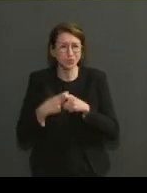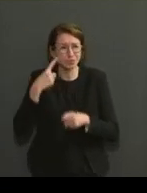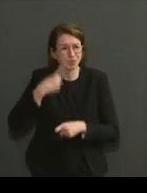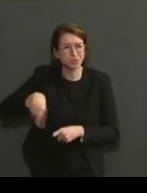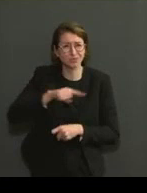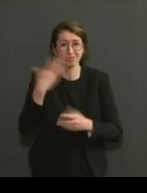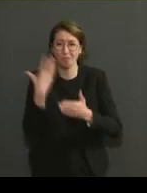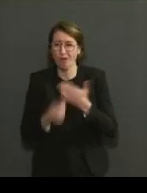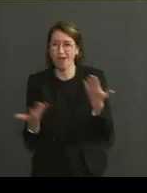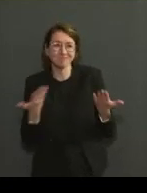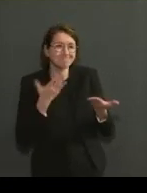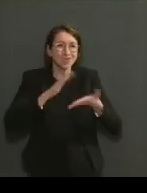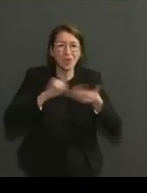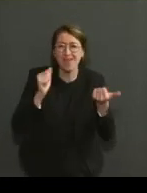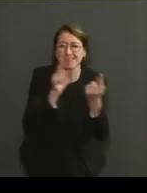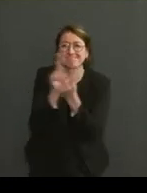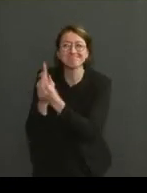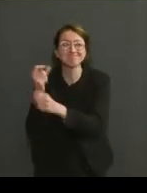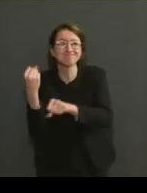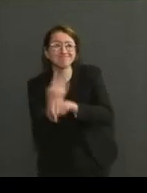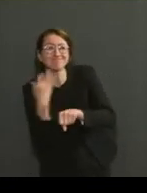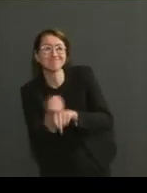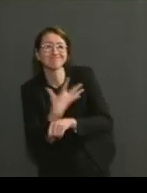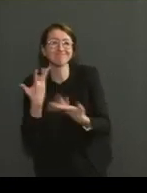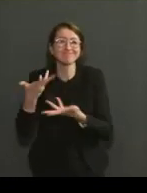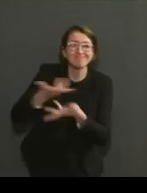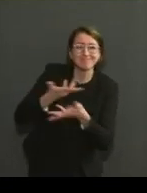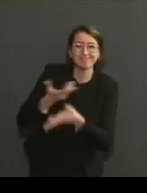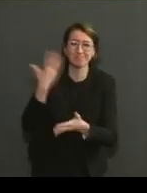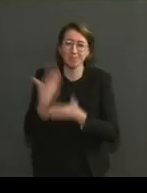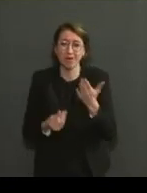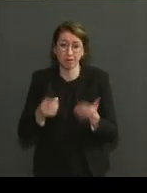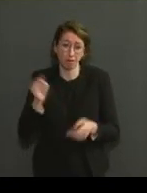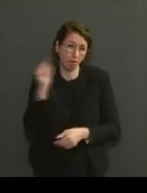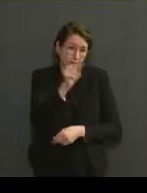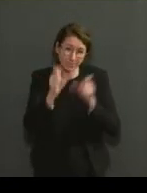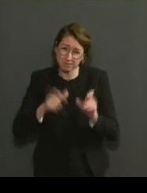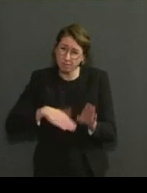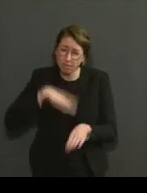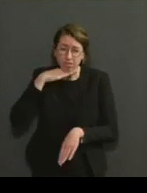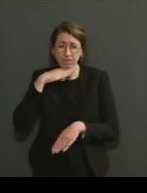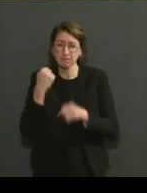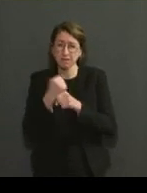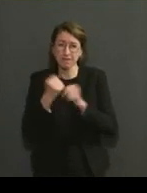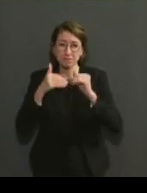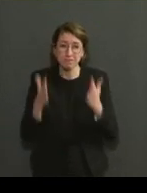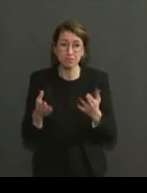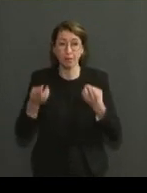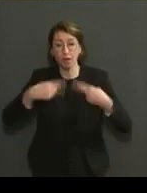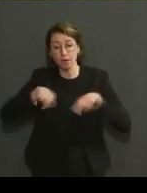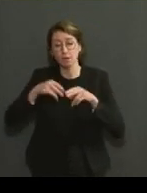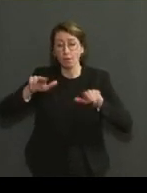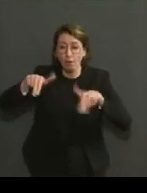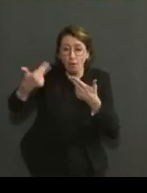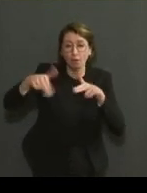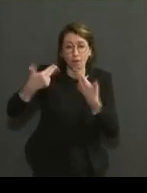celles qu'on a habituellement avec ses collègues. Beaucoup commencent à se lasser également des parfois trop nombreuses réunions par vidéo et les travers